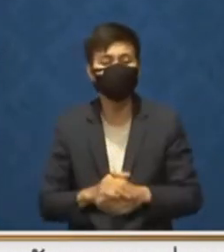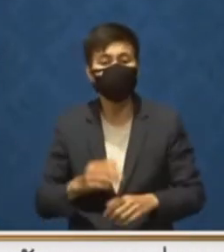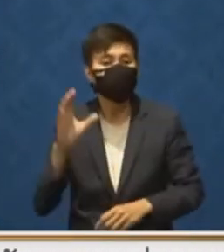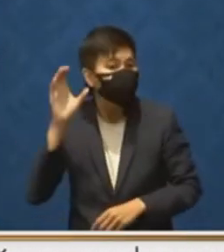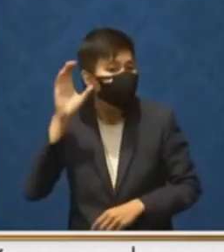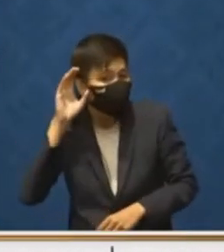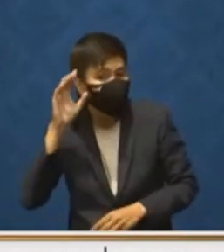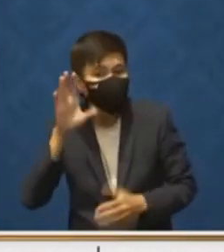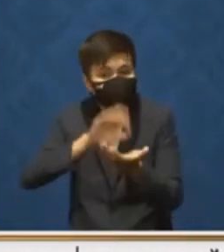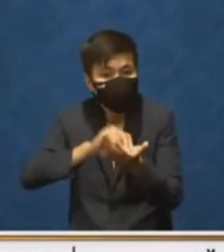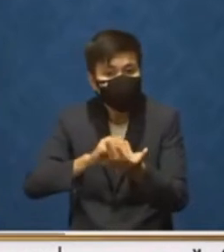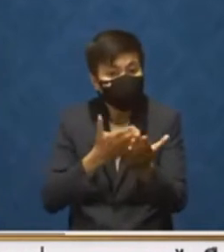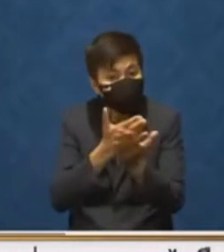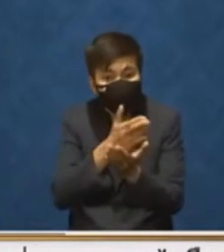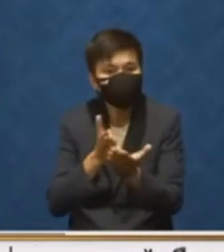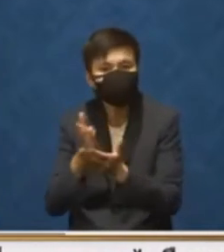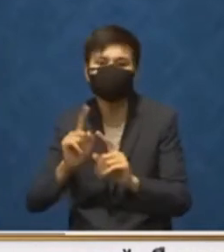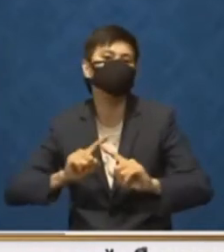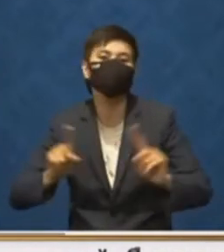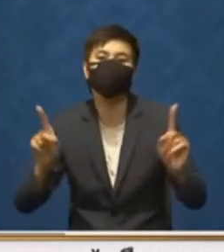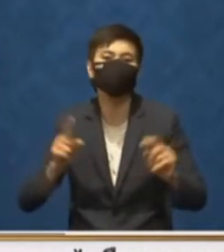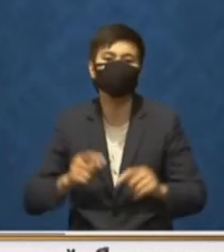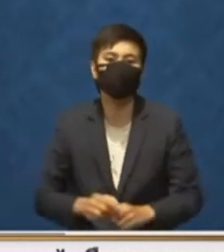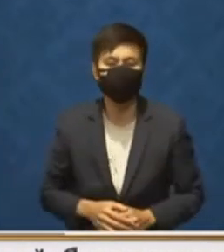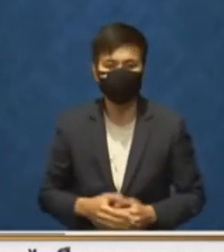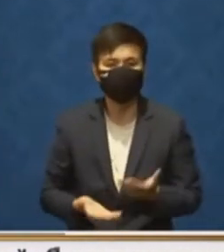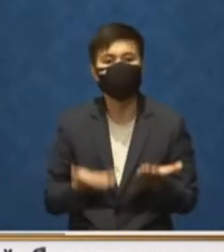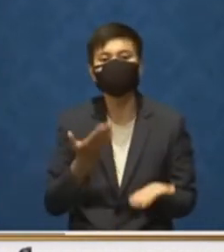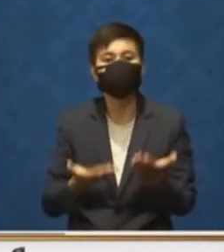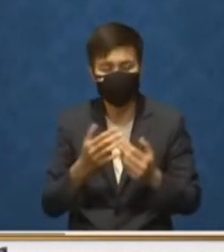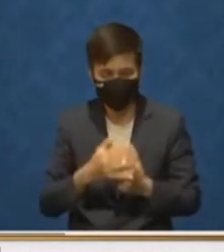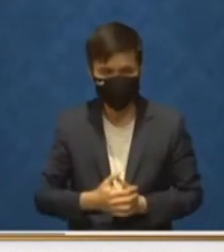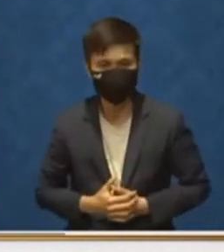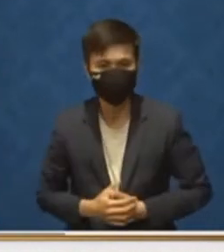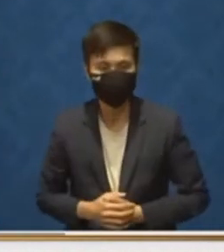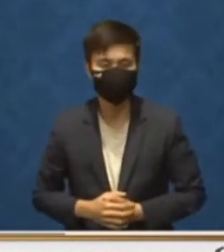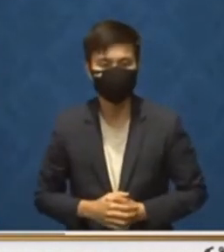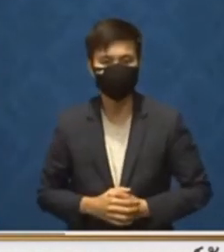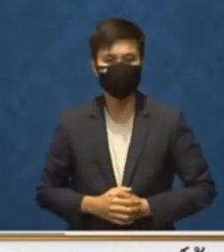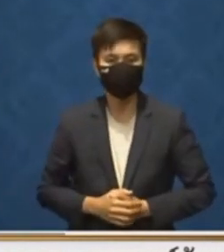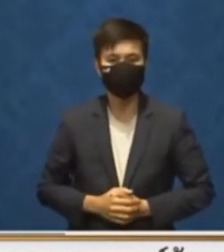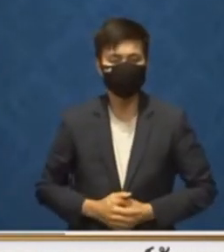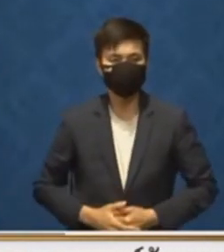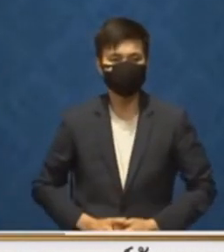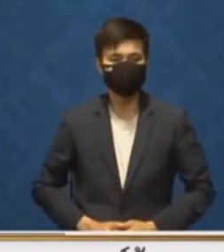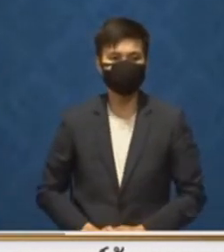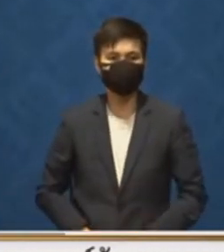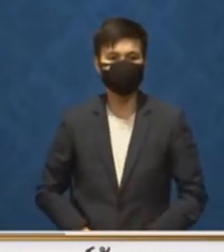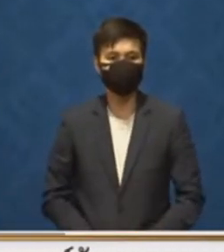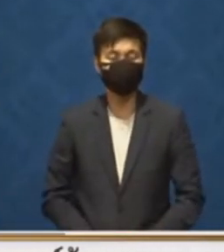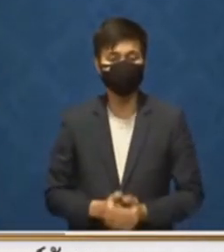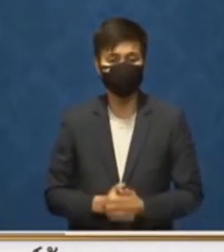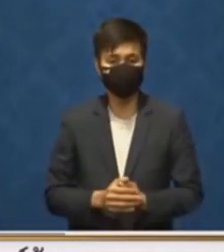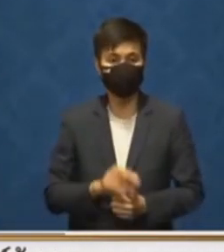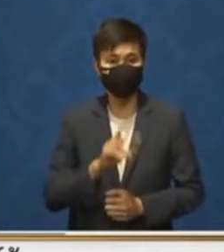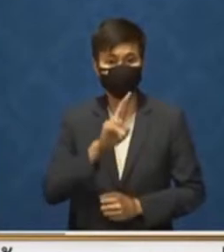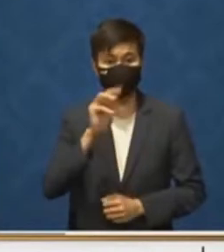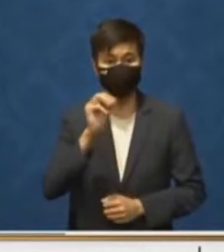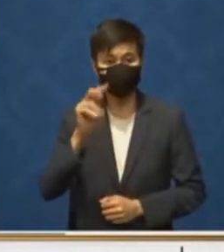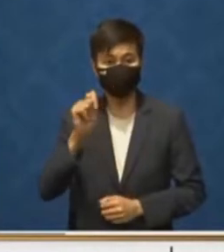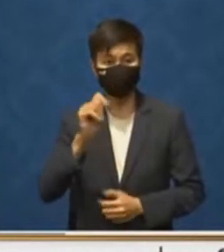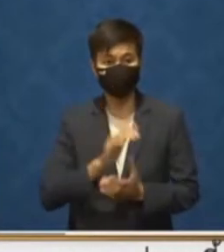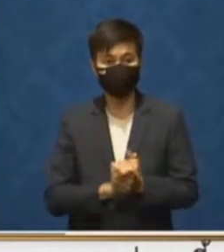แล้วแต่นะครับเพราะมันก็เป็นสิทธิ์ของทุกคนทำไมเป็นท่ารำปี